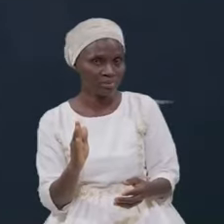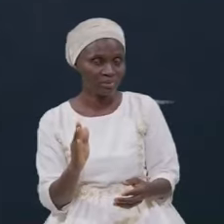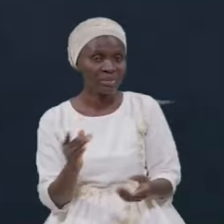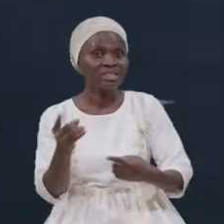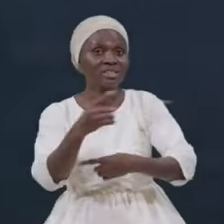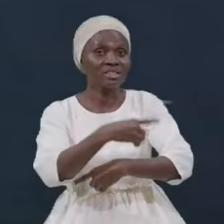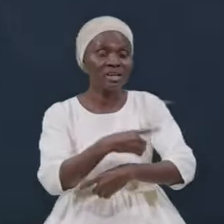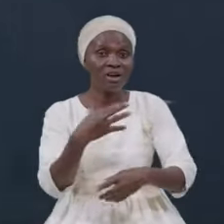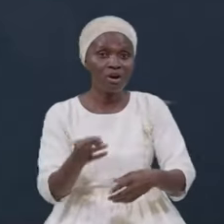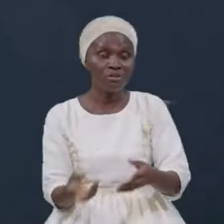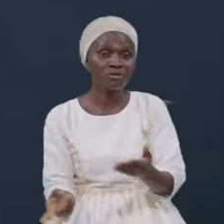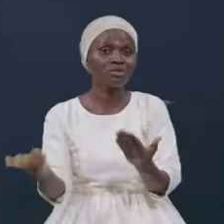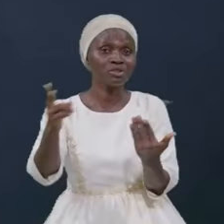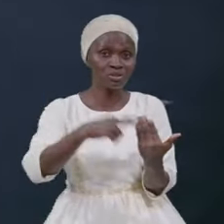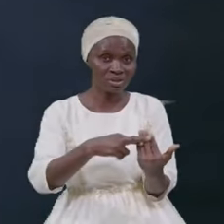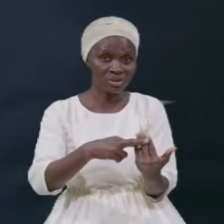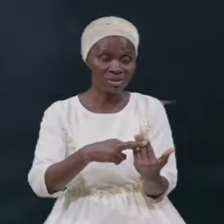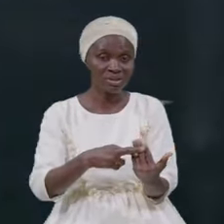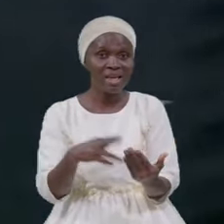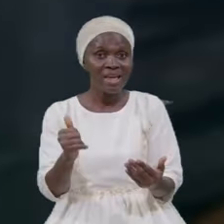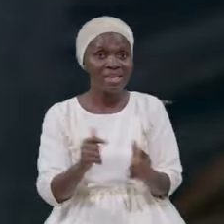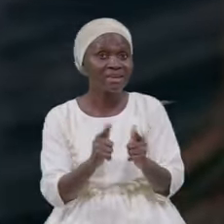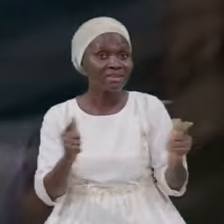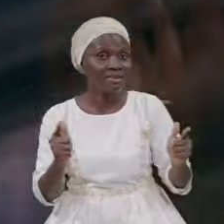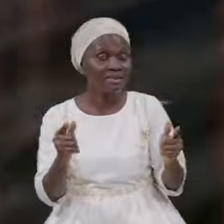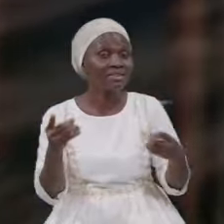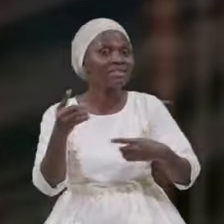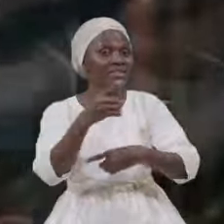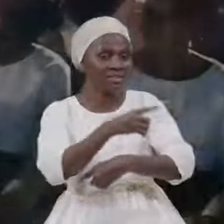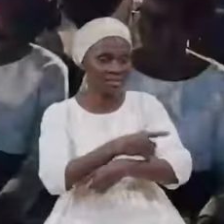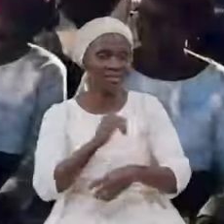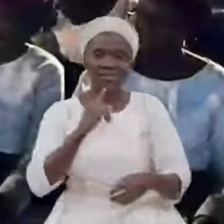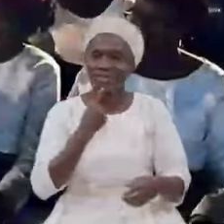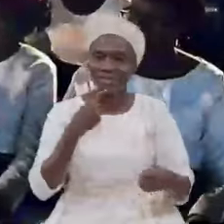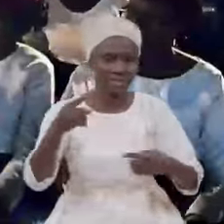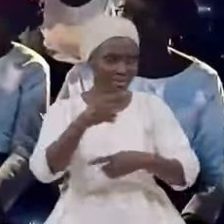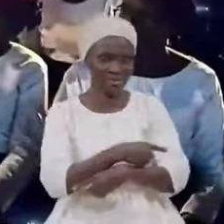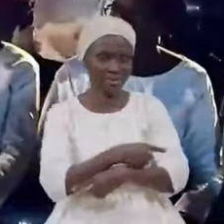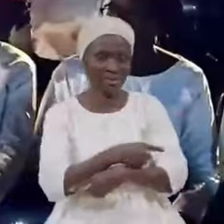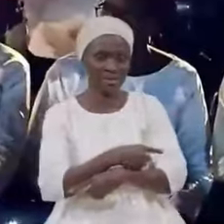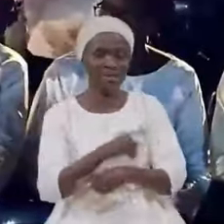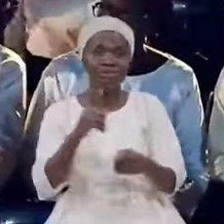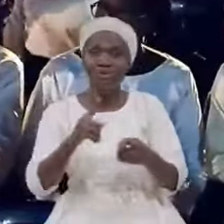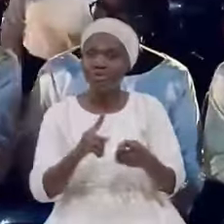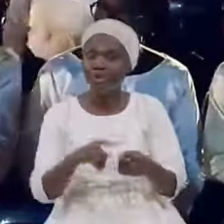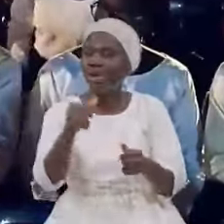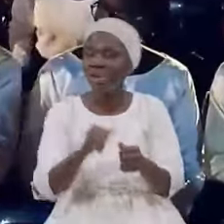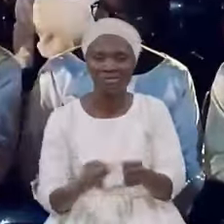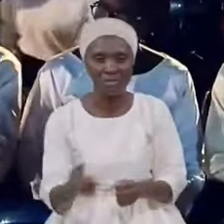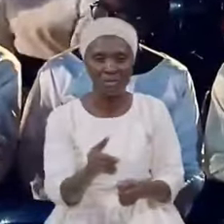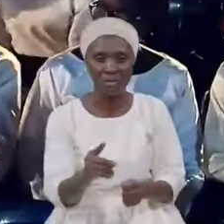Le grand jour de notre retour à Dieu, ça vient à tout le monde. Tôt ou tard, ça